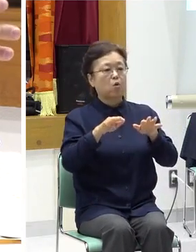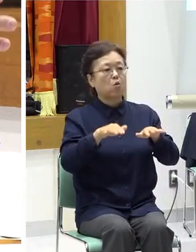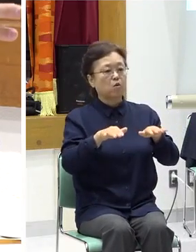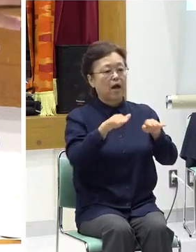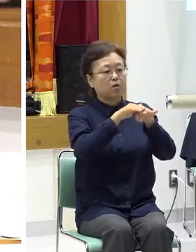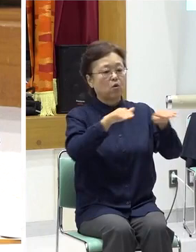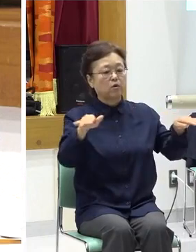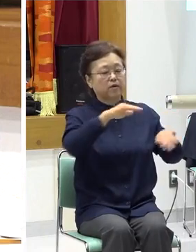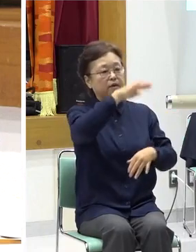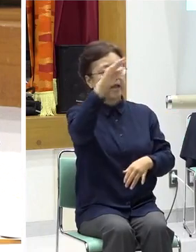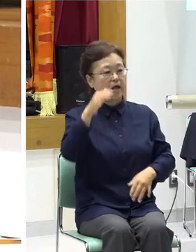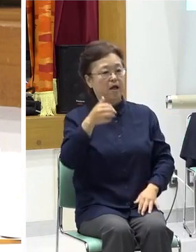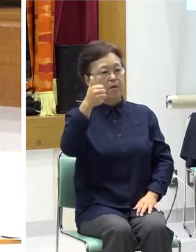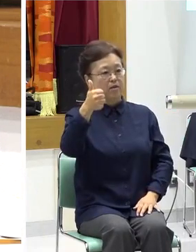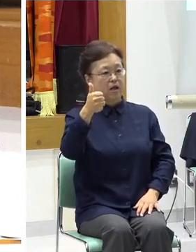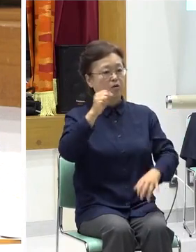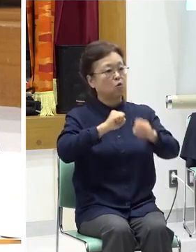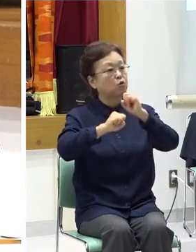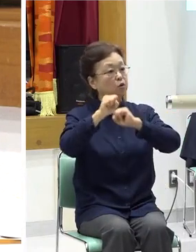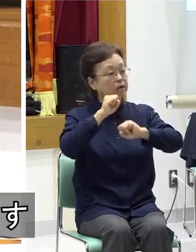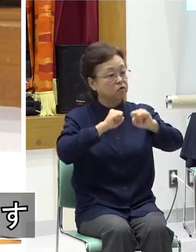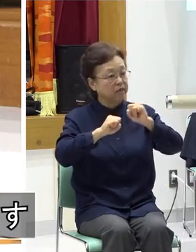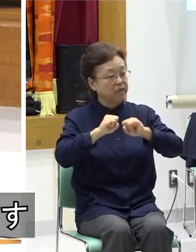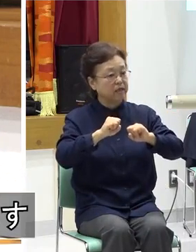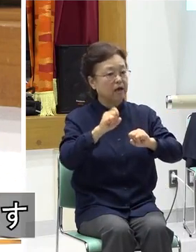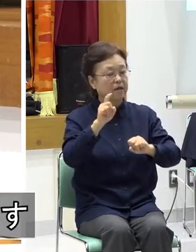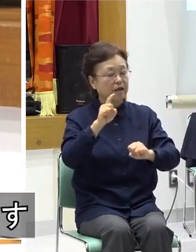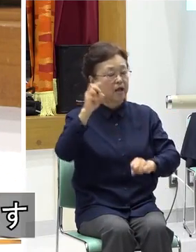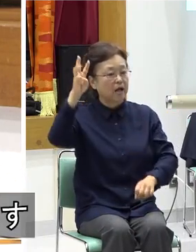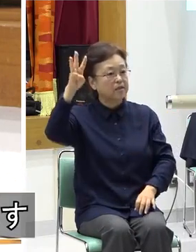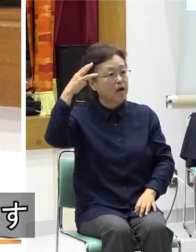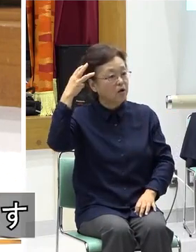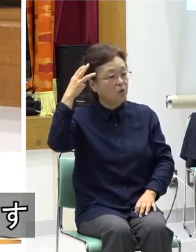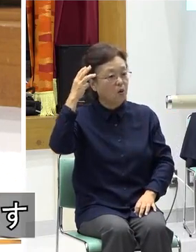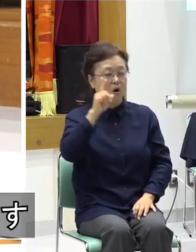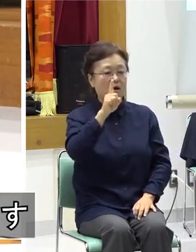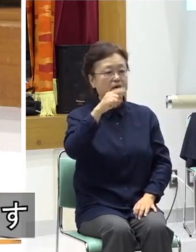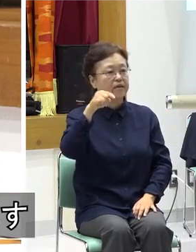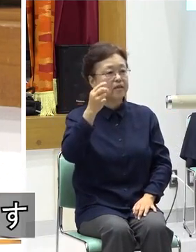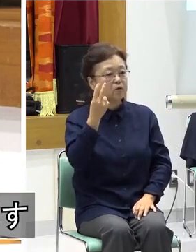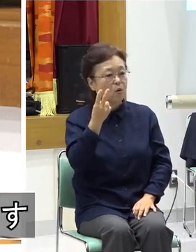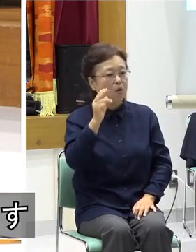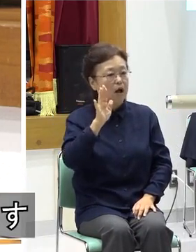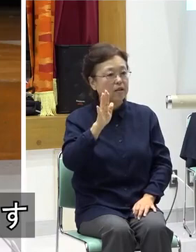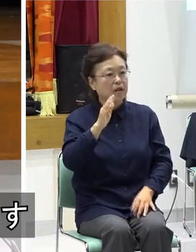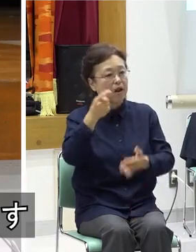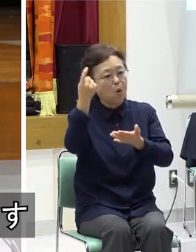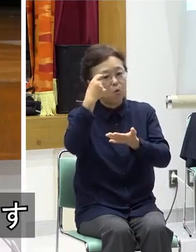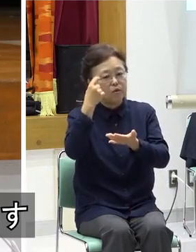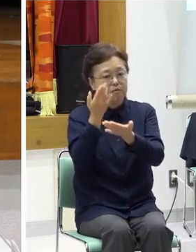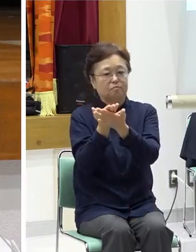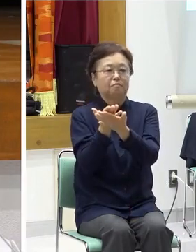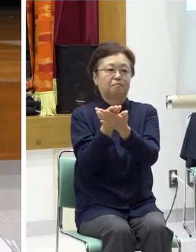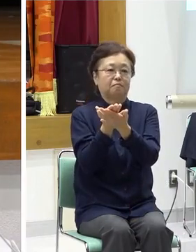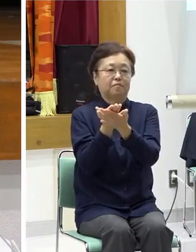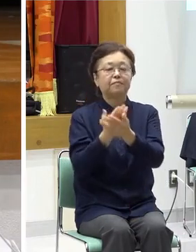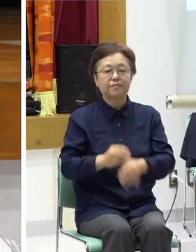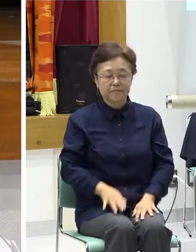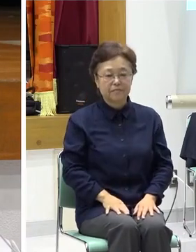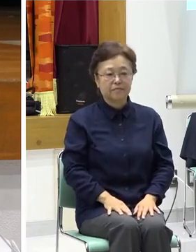取り組みからこう参考になるようなことがあればちょっと教えてヒントを教えていただければなと思います。 は